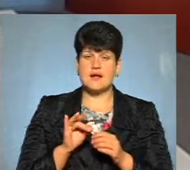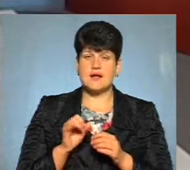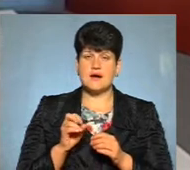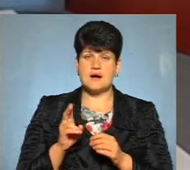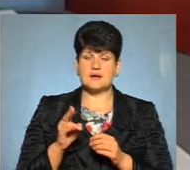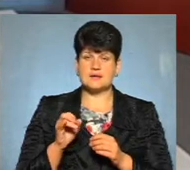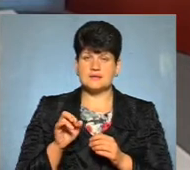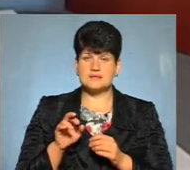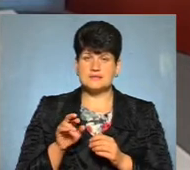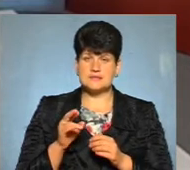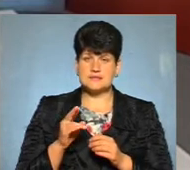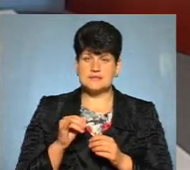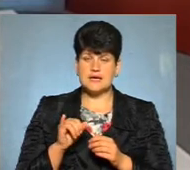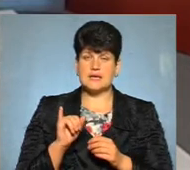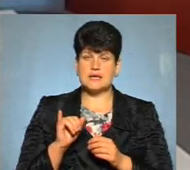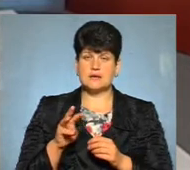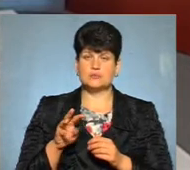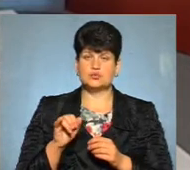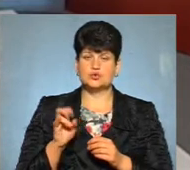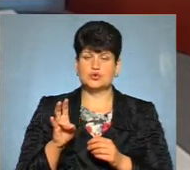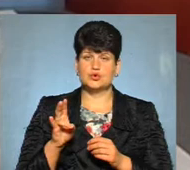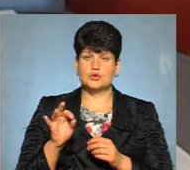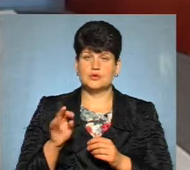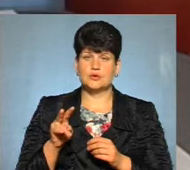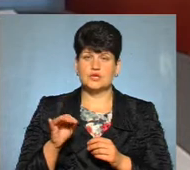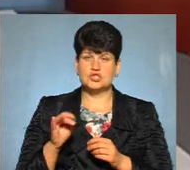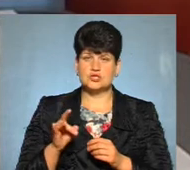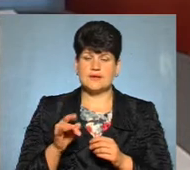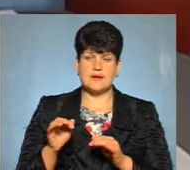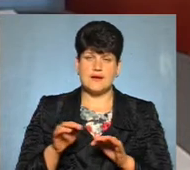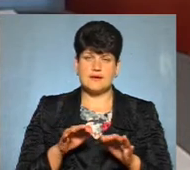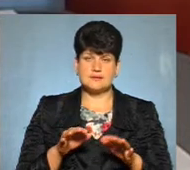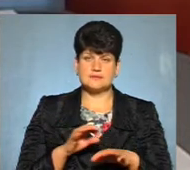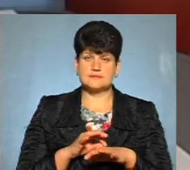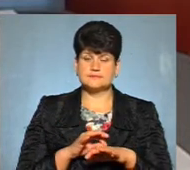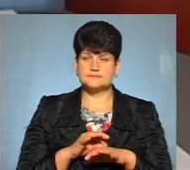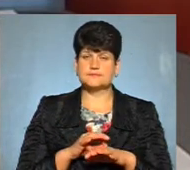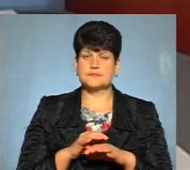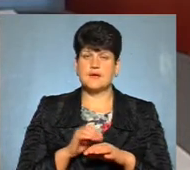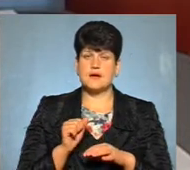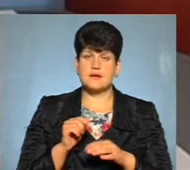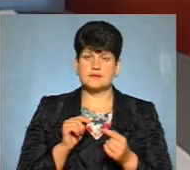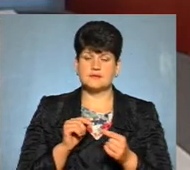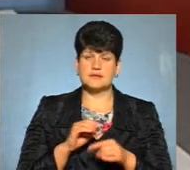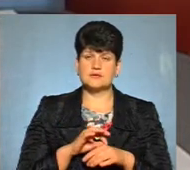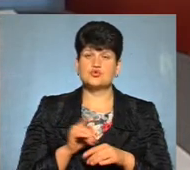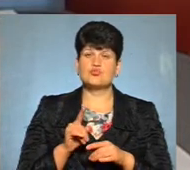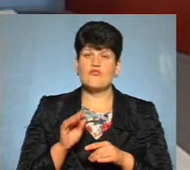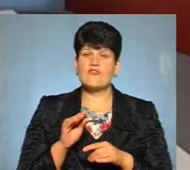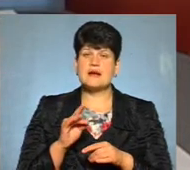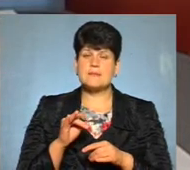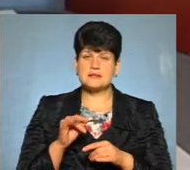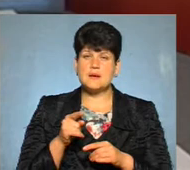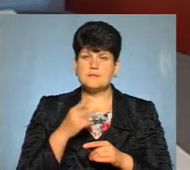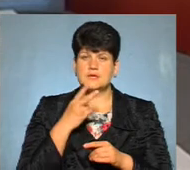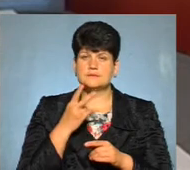або імунологічна реакція антиген-антитіла. Чому ферментний? Там технологія